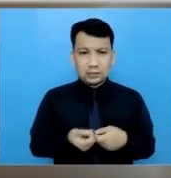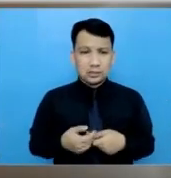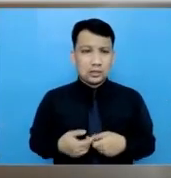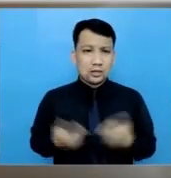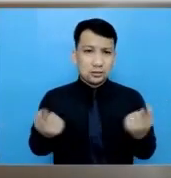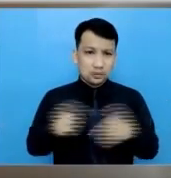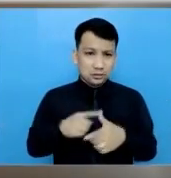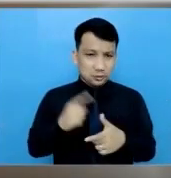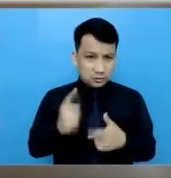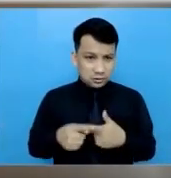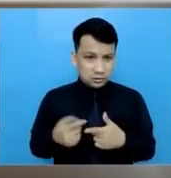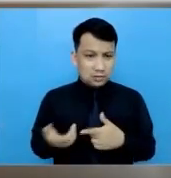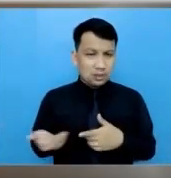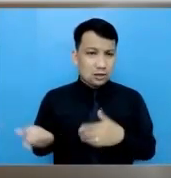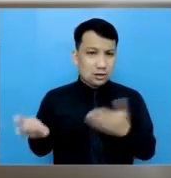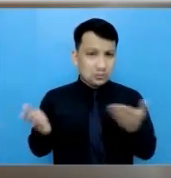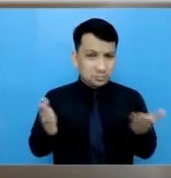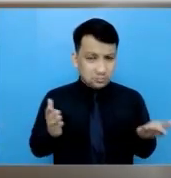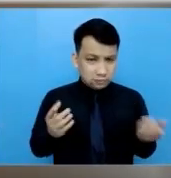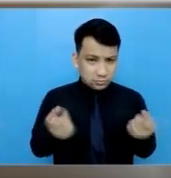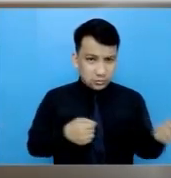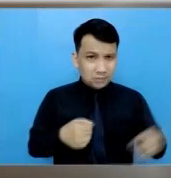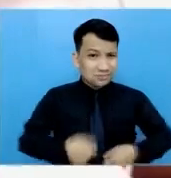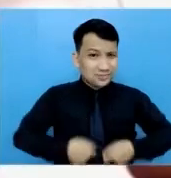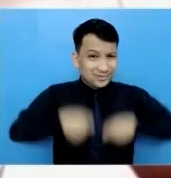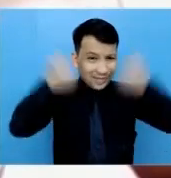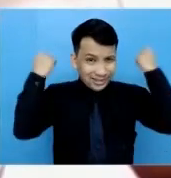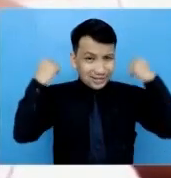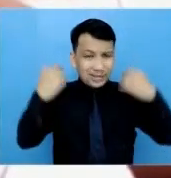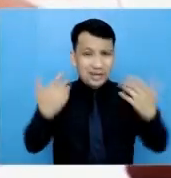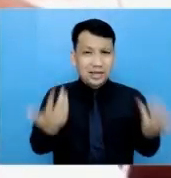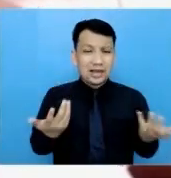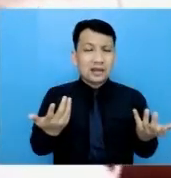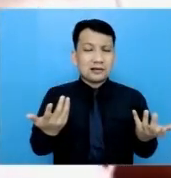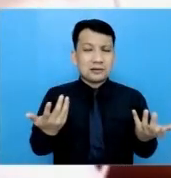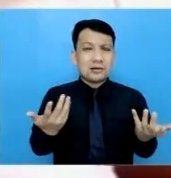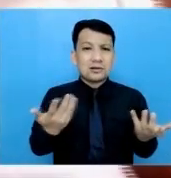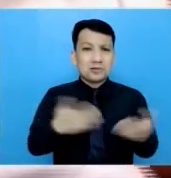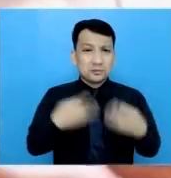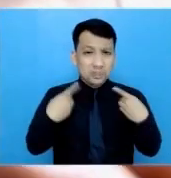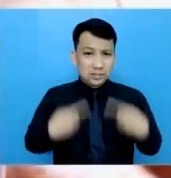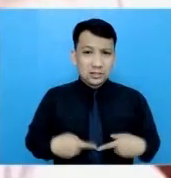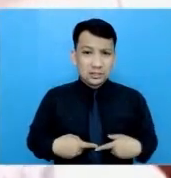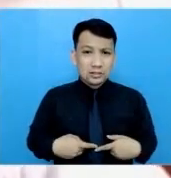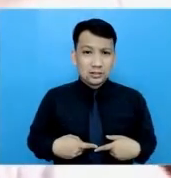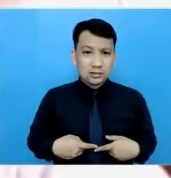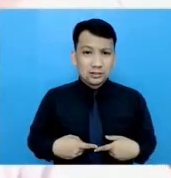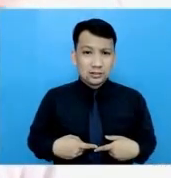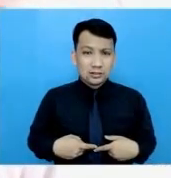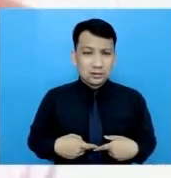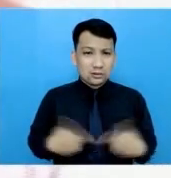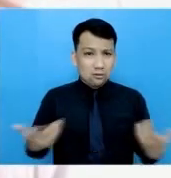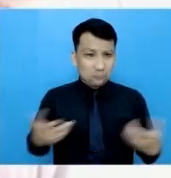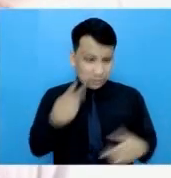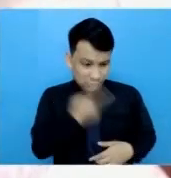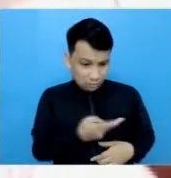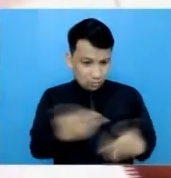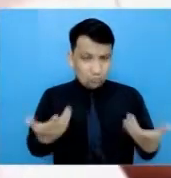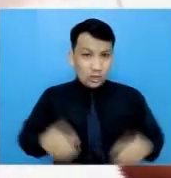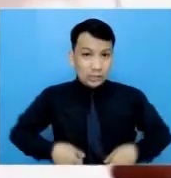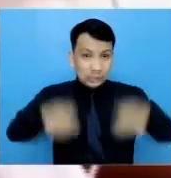Pagkatapos po, hinubaran nila. Yung anak ko may tamang baril, wala ng damit pang